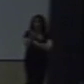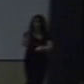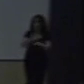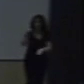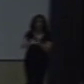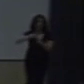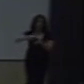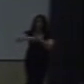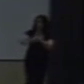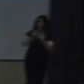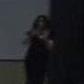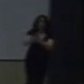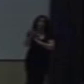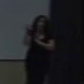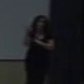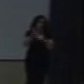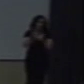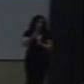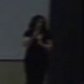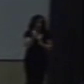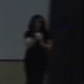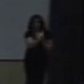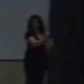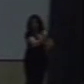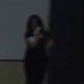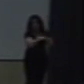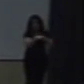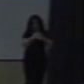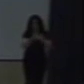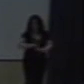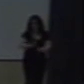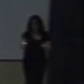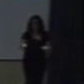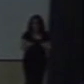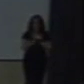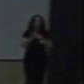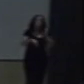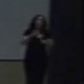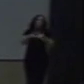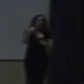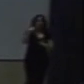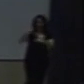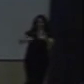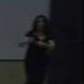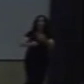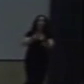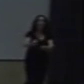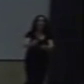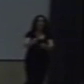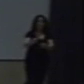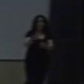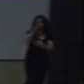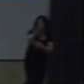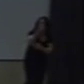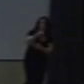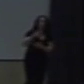reflexió i des dels que estem en mitjans més tradicionals, diem, home, és que ara anem molt de pressa i no ens dona temps de pensar, de